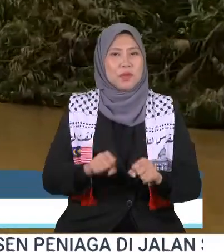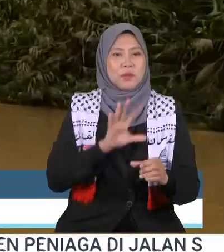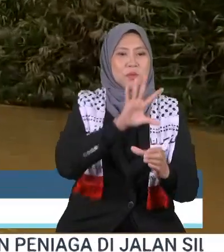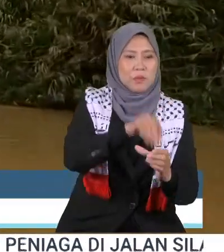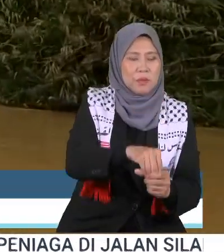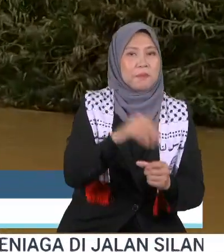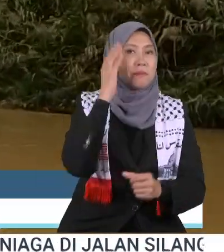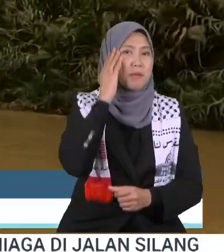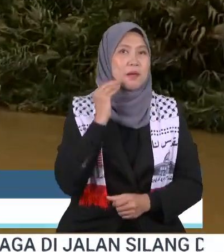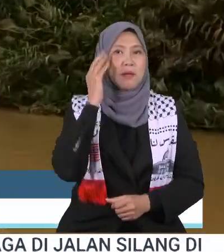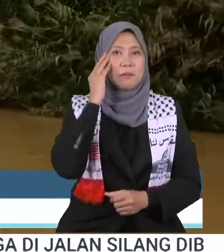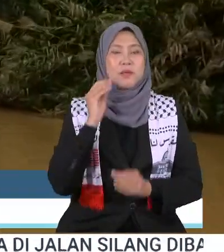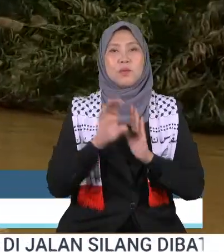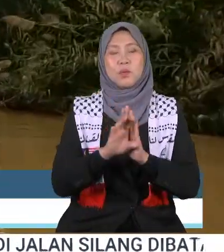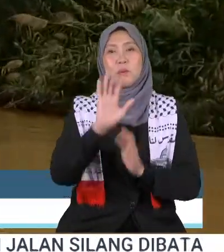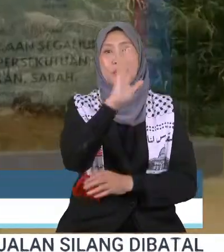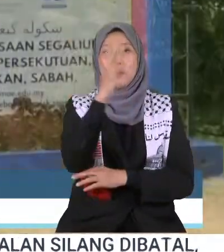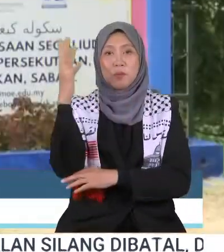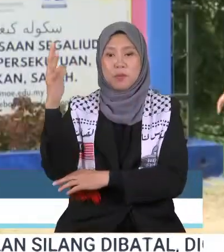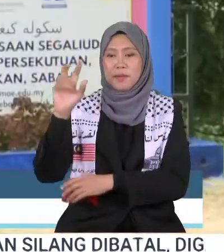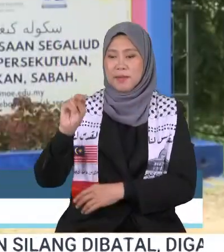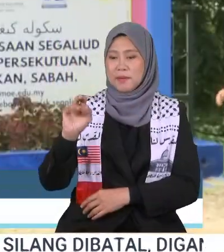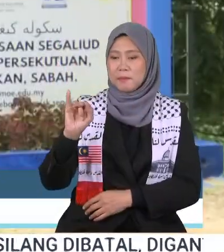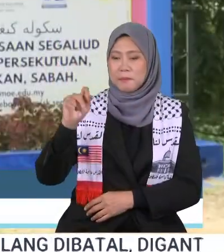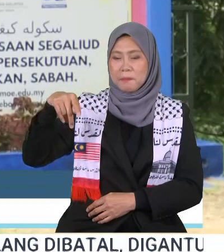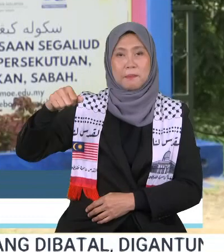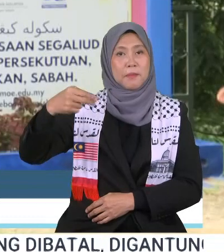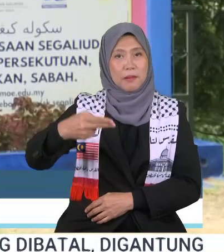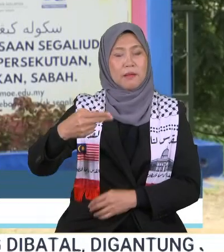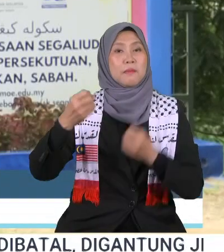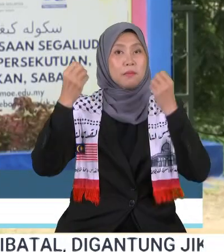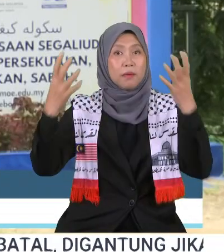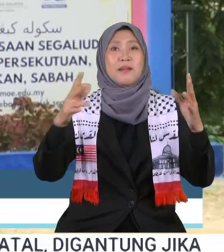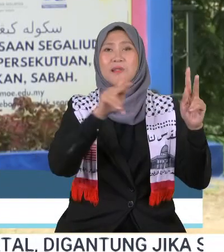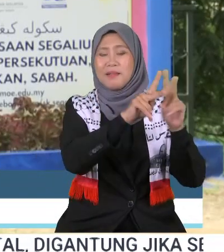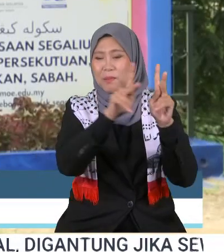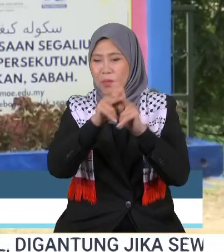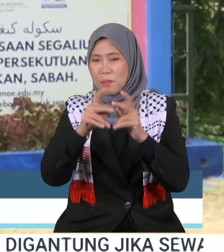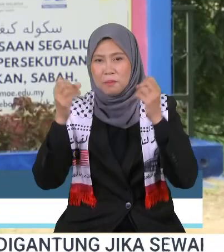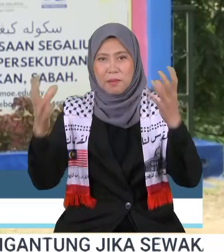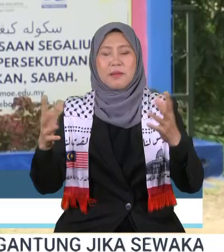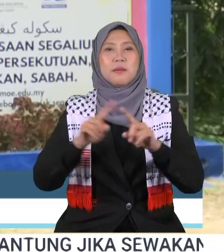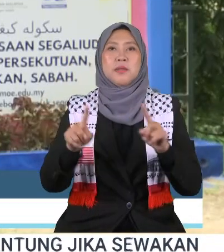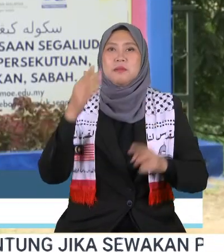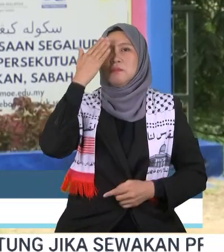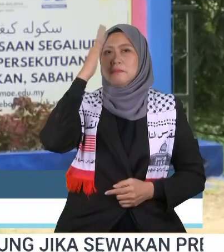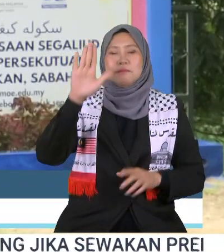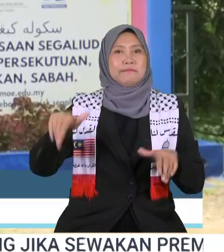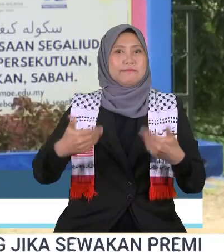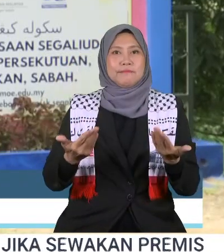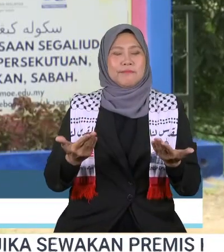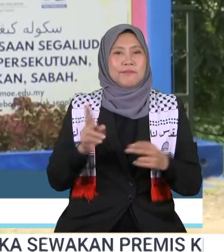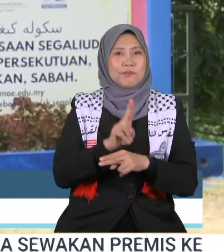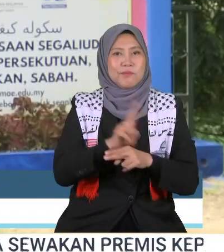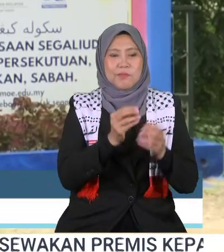Contohnya nipah, kita sebetulnya banyak nipah di kampung ini, tapi kita tidak tahu menggunakan cara dia macam mana